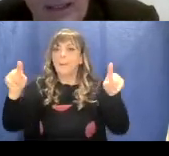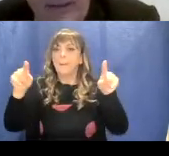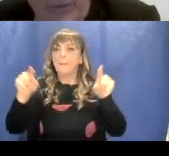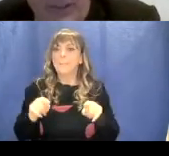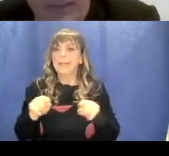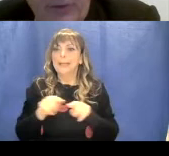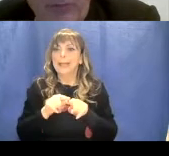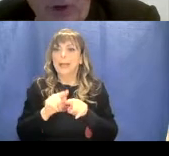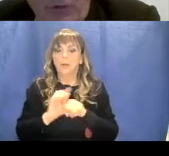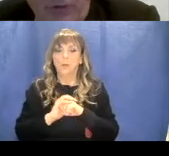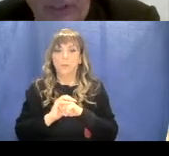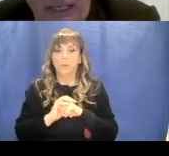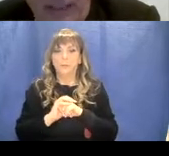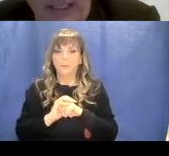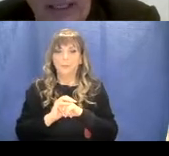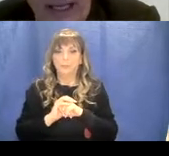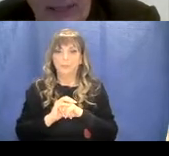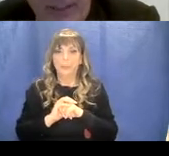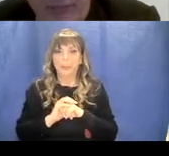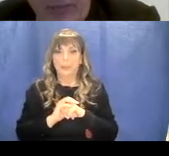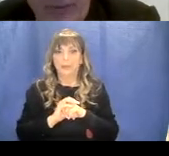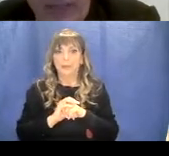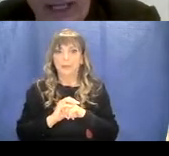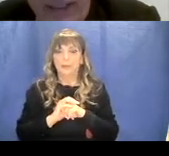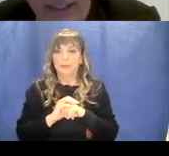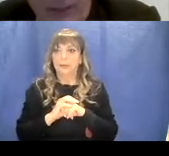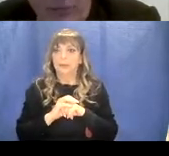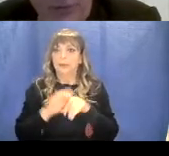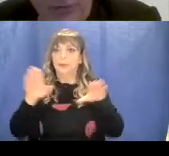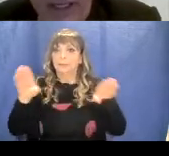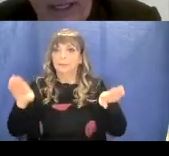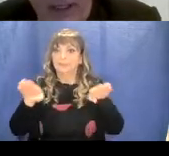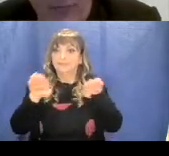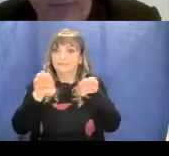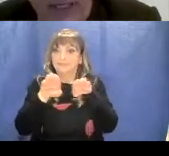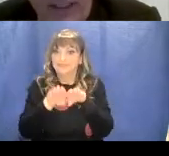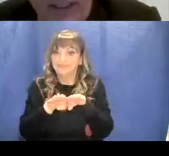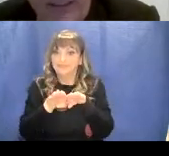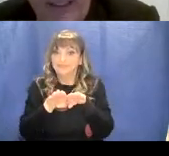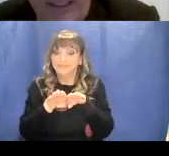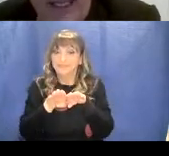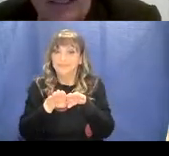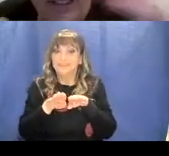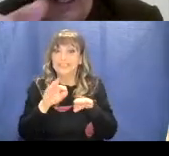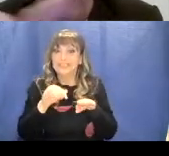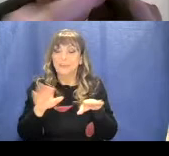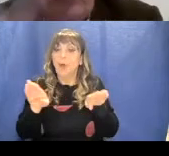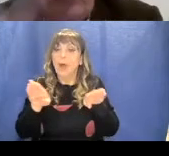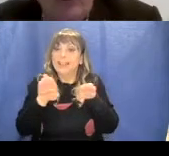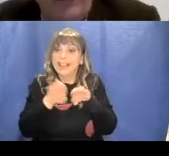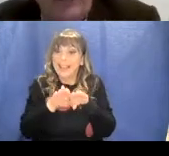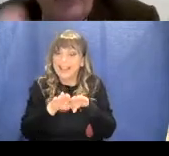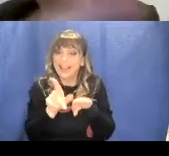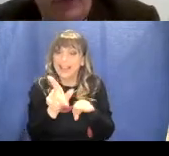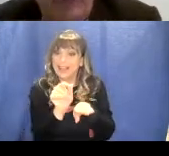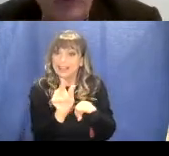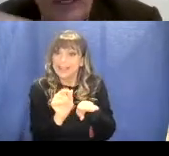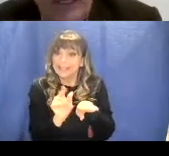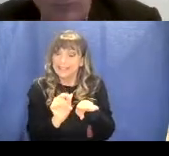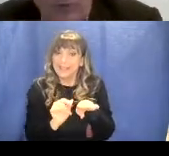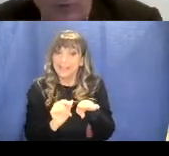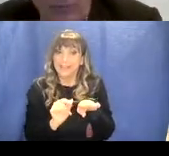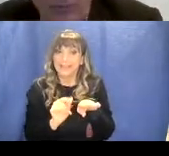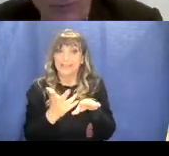naturalmente un modo di attaccare queste due mattonelle di ricostruire qui vedete di attaccarle e viene fuori una figura